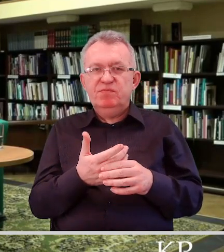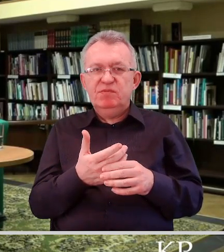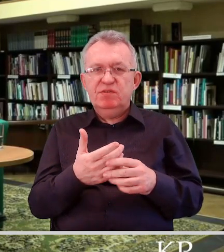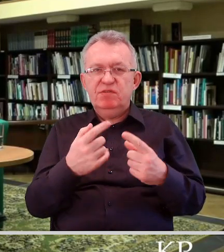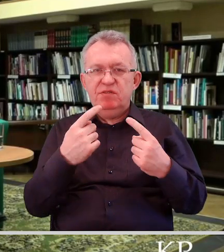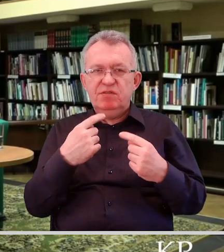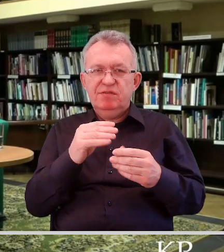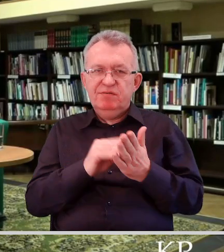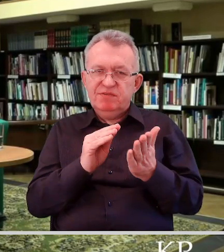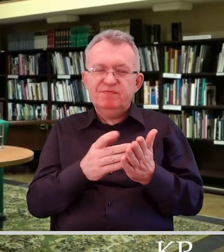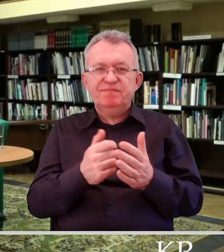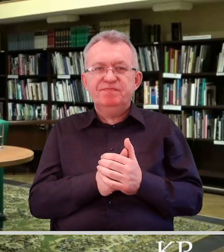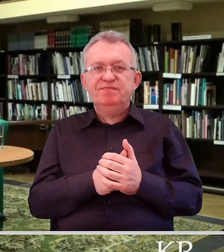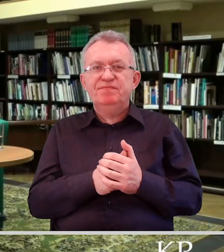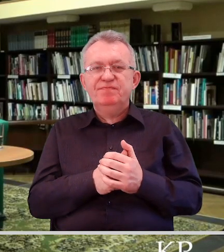oswojone.